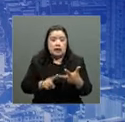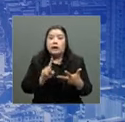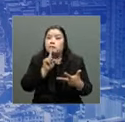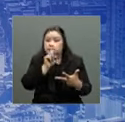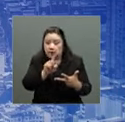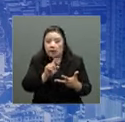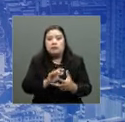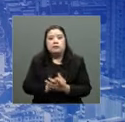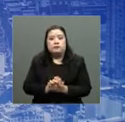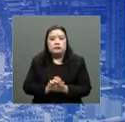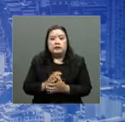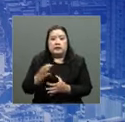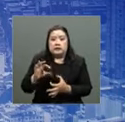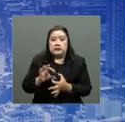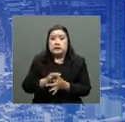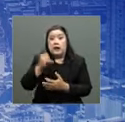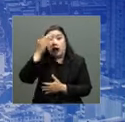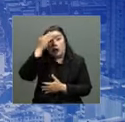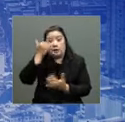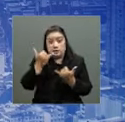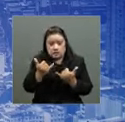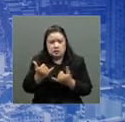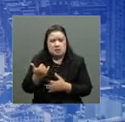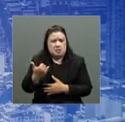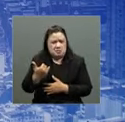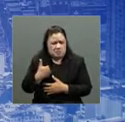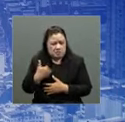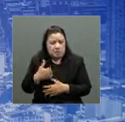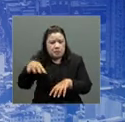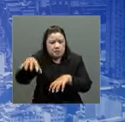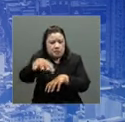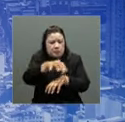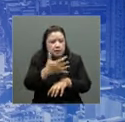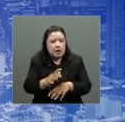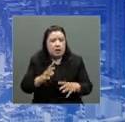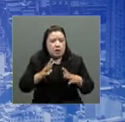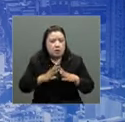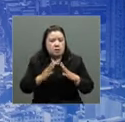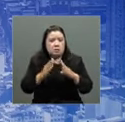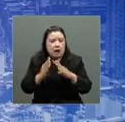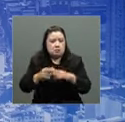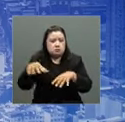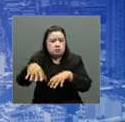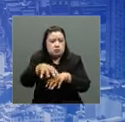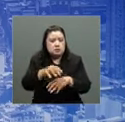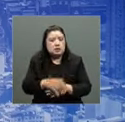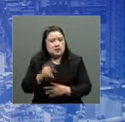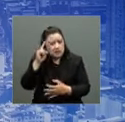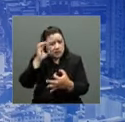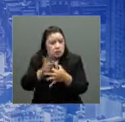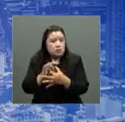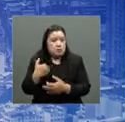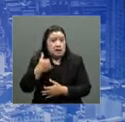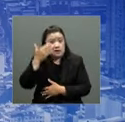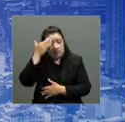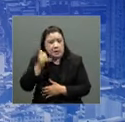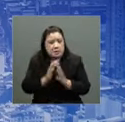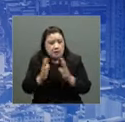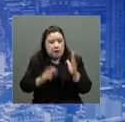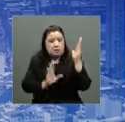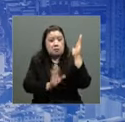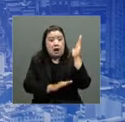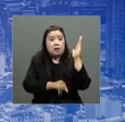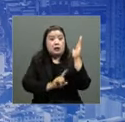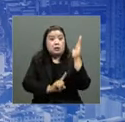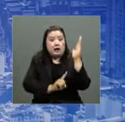องของการใช้ local quarantine มีประเด็นใดที่กังวลใจเพราะว่าแนวโน้มในพื้นที่ภาคใต้ส่วนใหญ่เป็นผู้ที่เดินทางกลับม